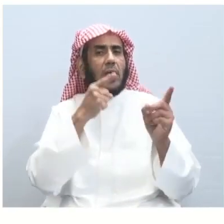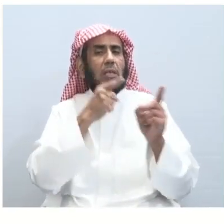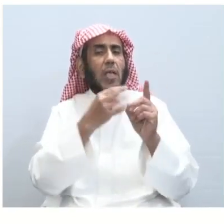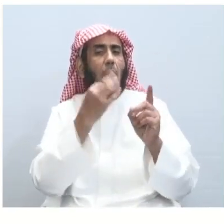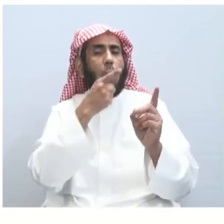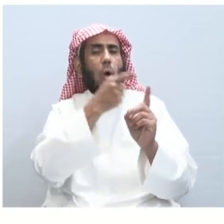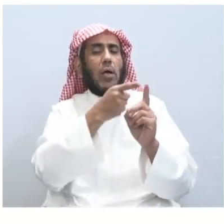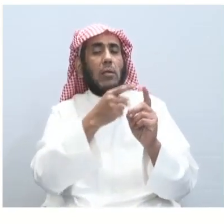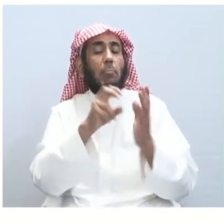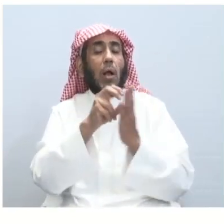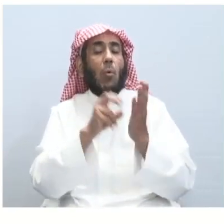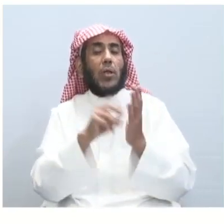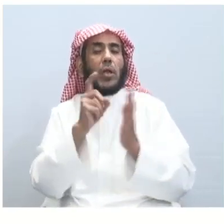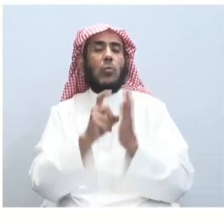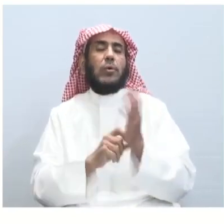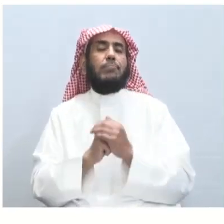القانونيه